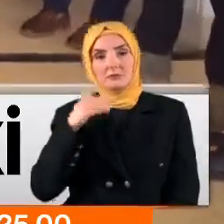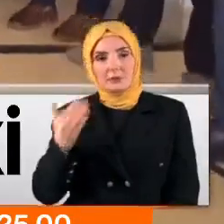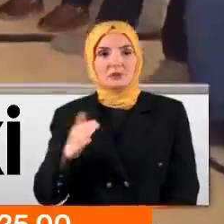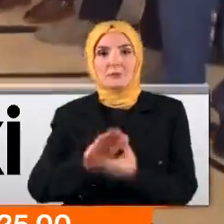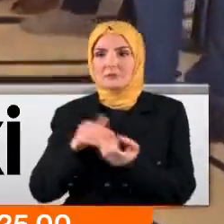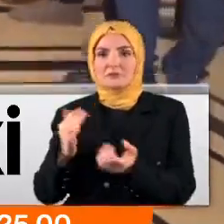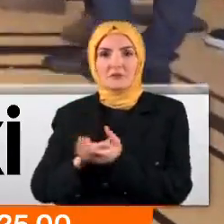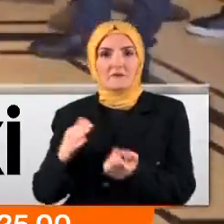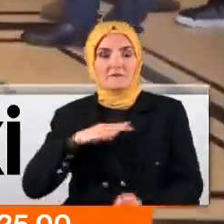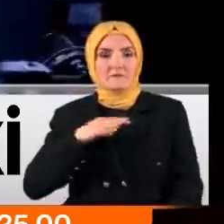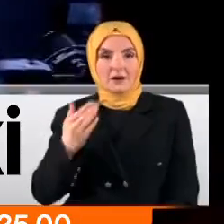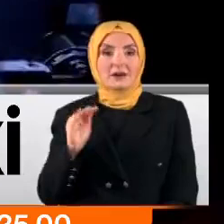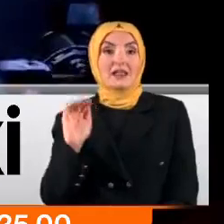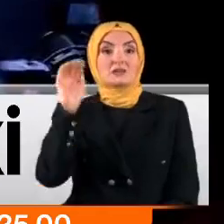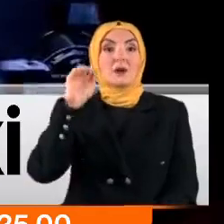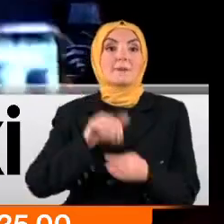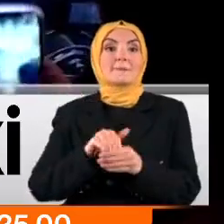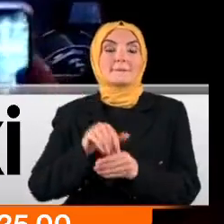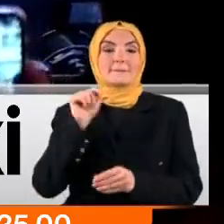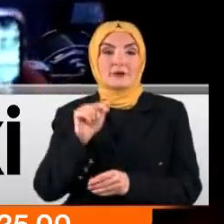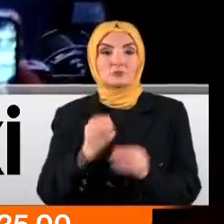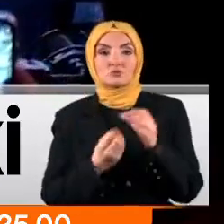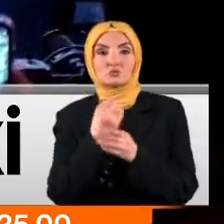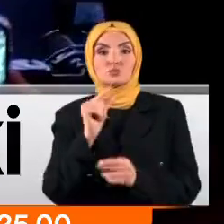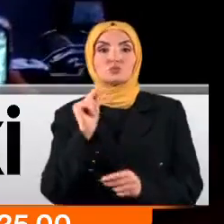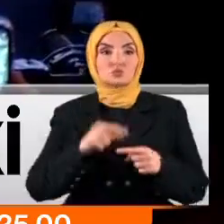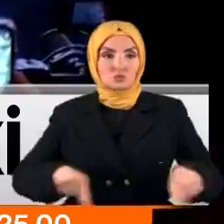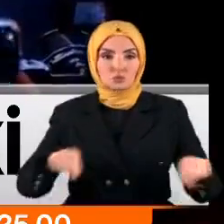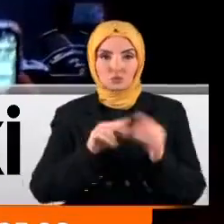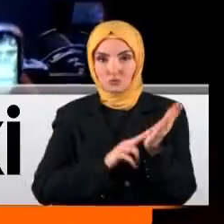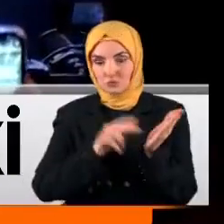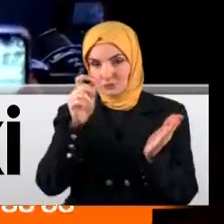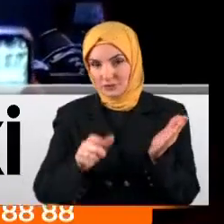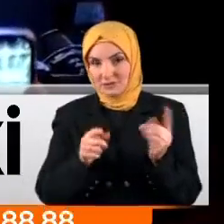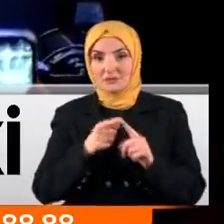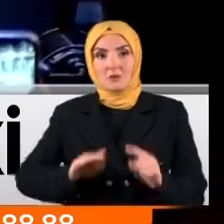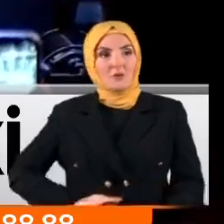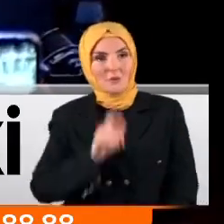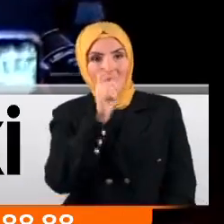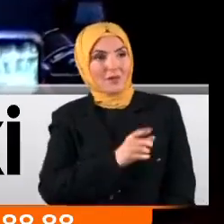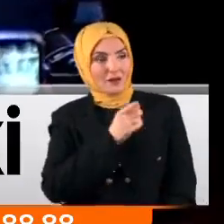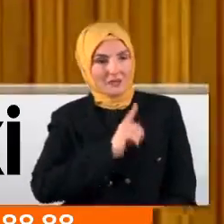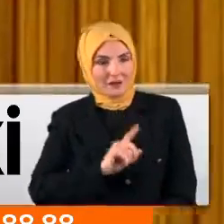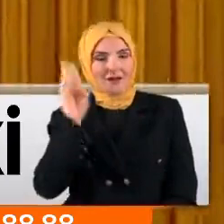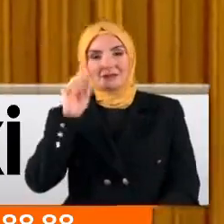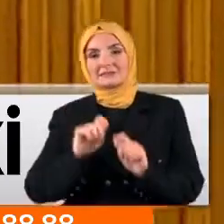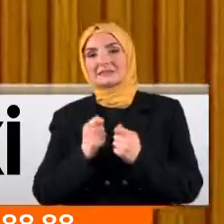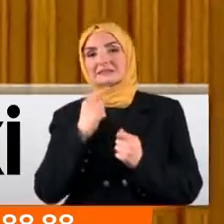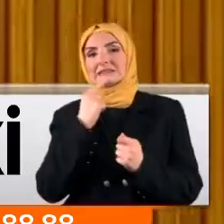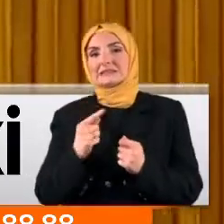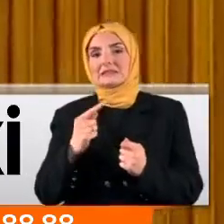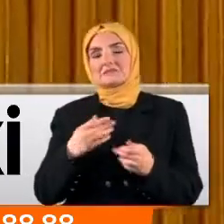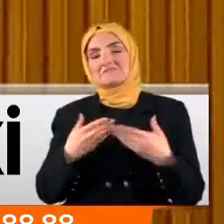Kurulu üyesi Muharrem Ödemiş, Kılıçdaroğlu'nun adaylığı için hayal kırıklığı diyerek partisiyle yollarını ayırdı. Ben